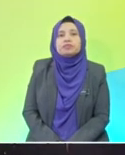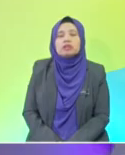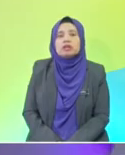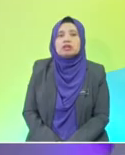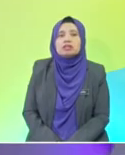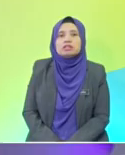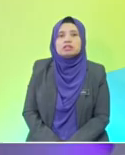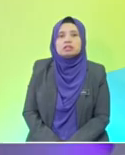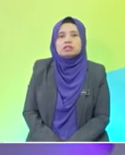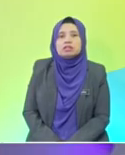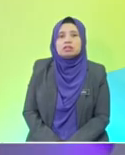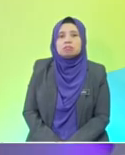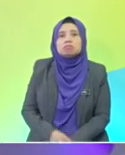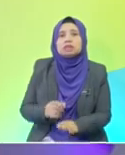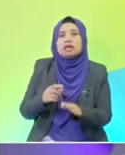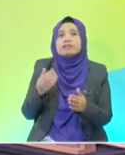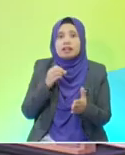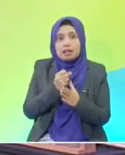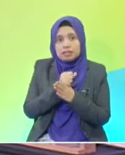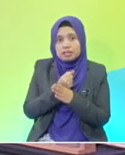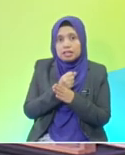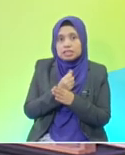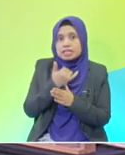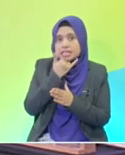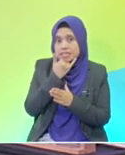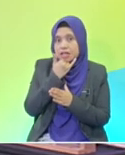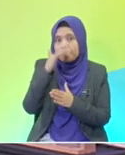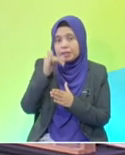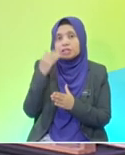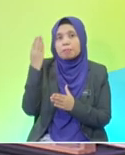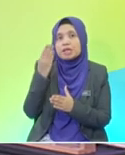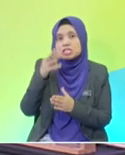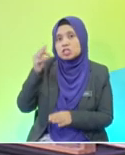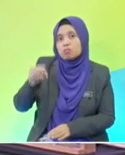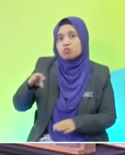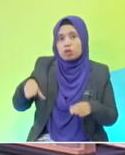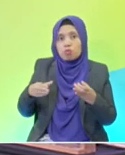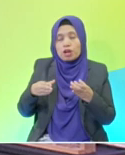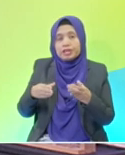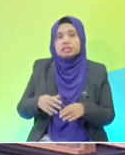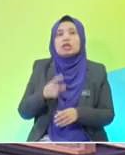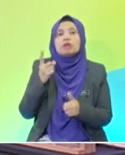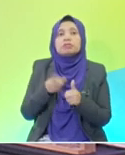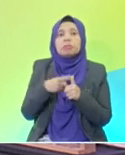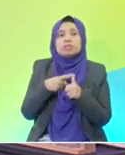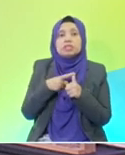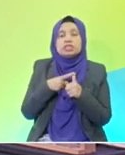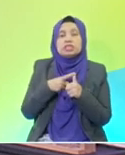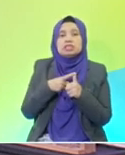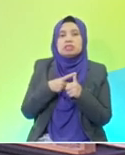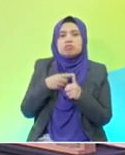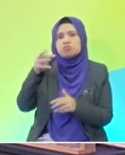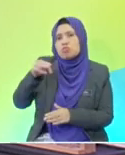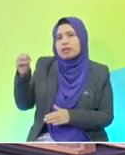kesilapan umum Calung ketika menjawab kertas 3767 palang 1 ekonomi kita satu yang pertama adalah Calung tidak